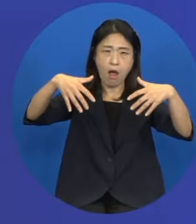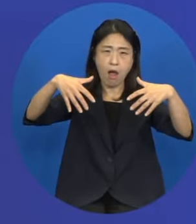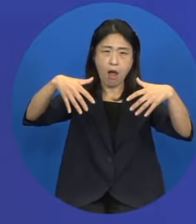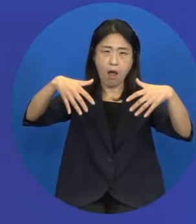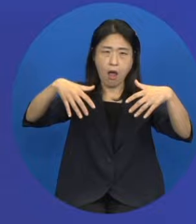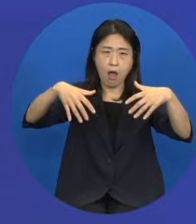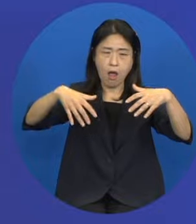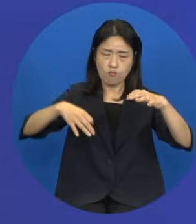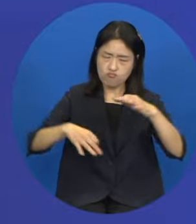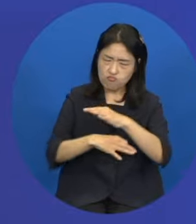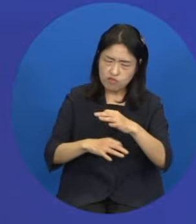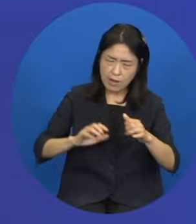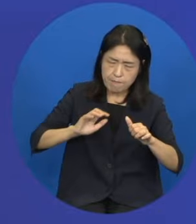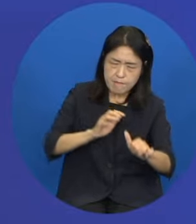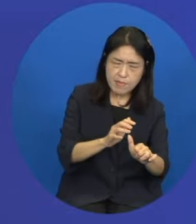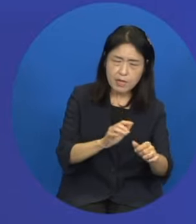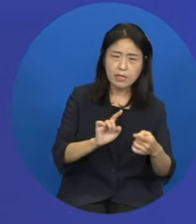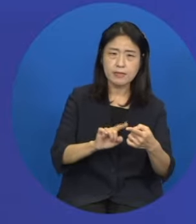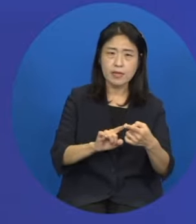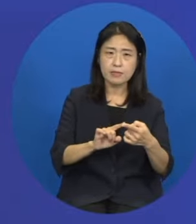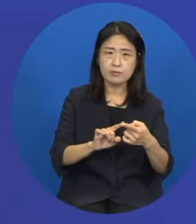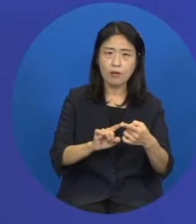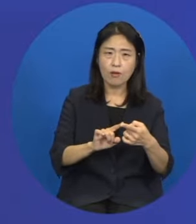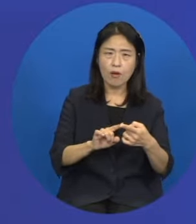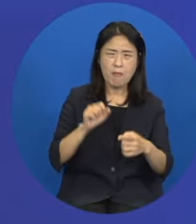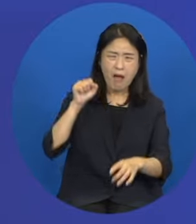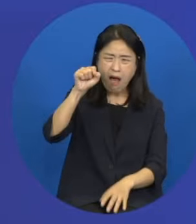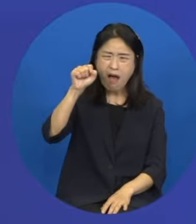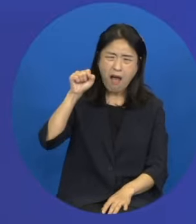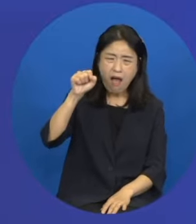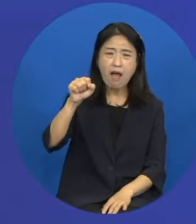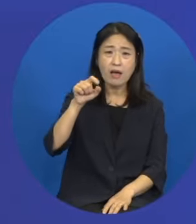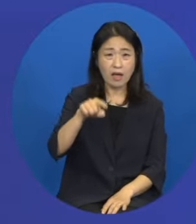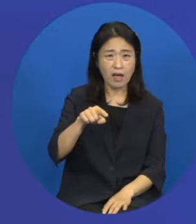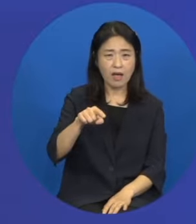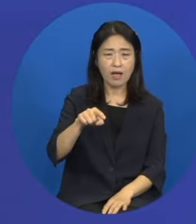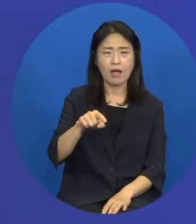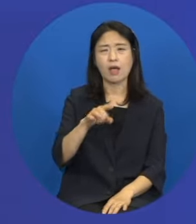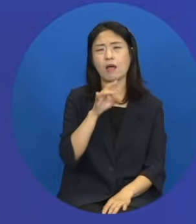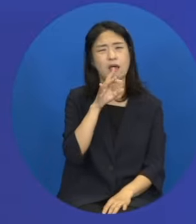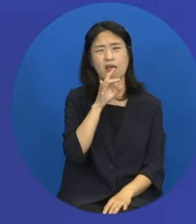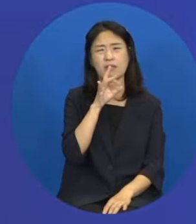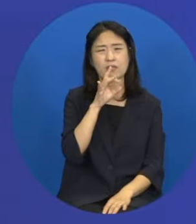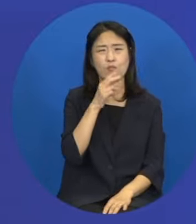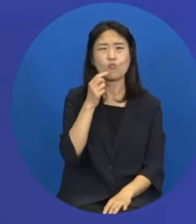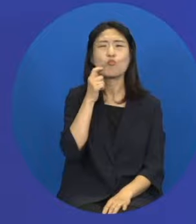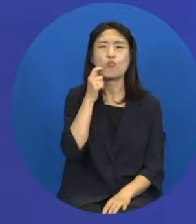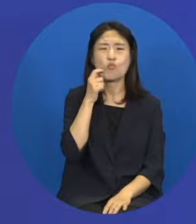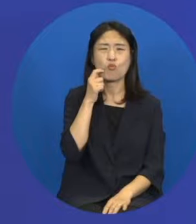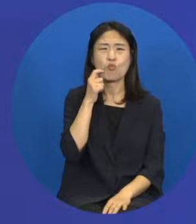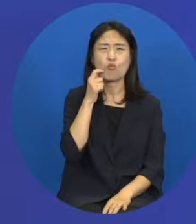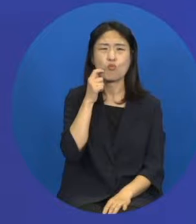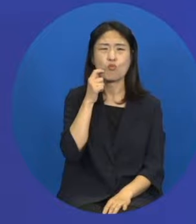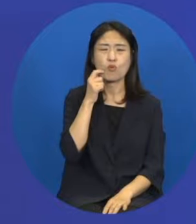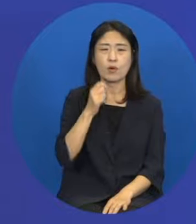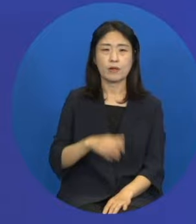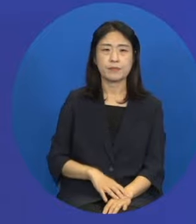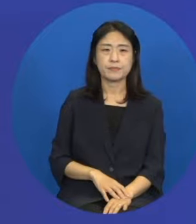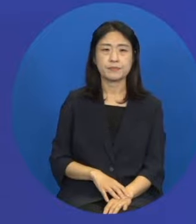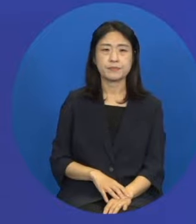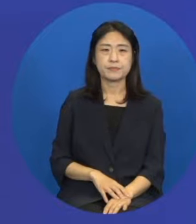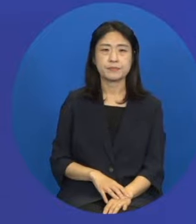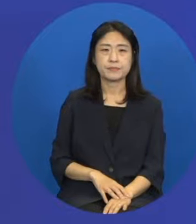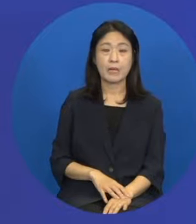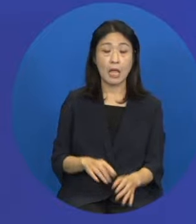저항을 했을까요? 아니, 그럴 수 없죠. 그 당시는 로마 제국의 통치하에 있었고